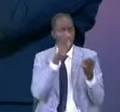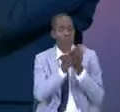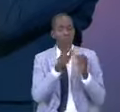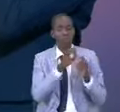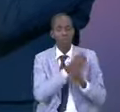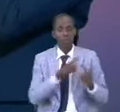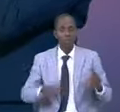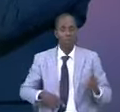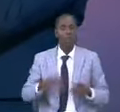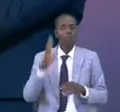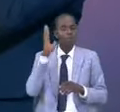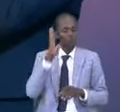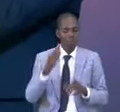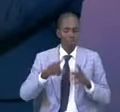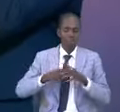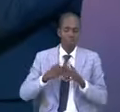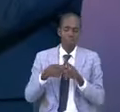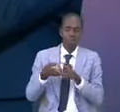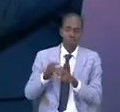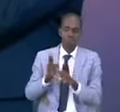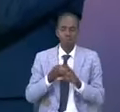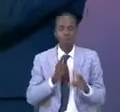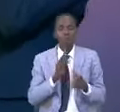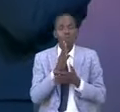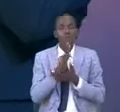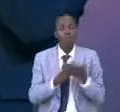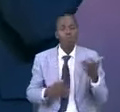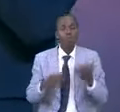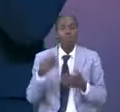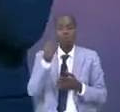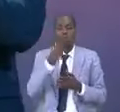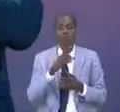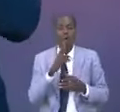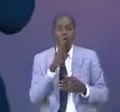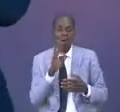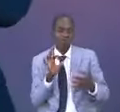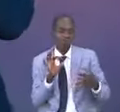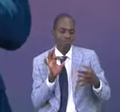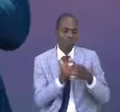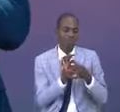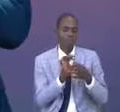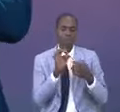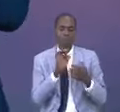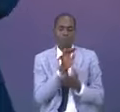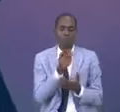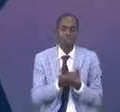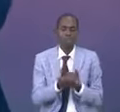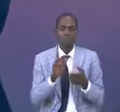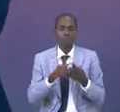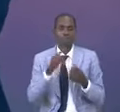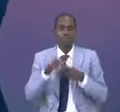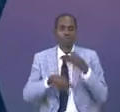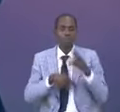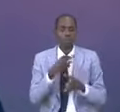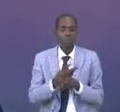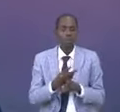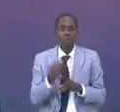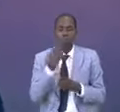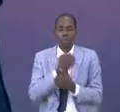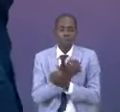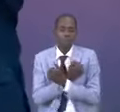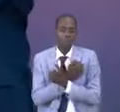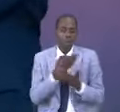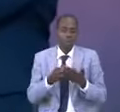monde abandonneront la foi quelques-uns qui ont l'amour de l'argent abandonneront la foi quelques heures